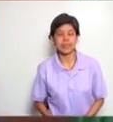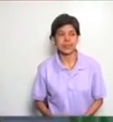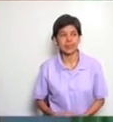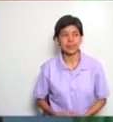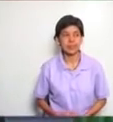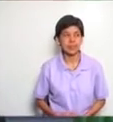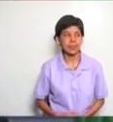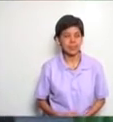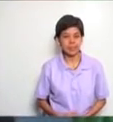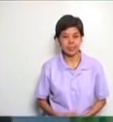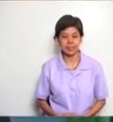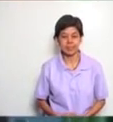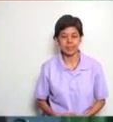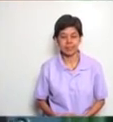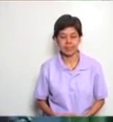ตะลงน